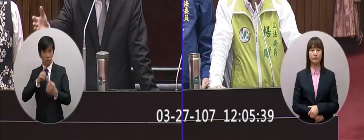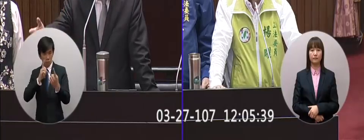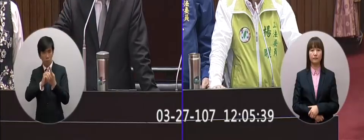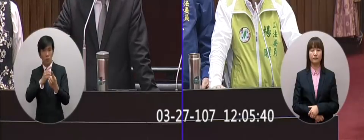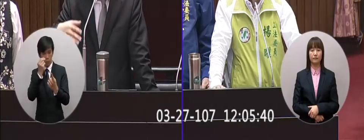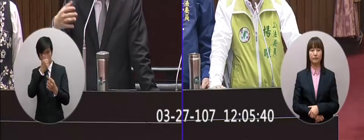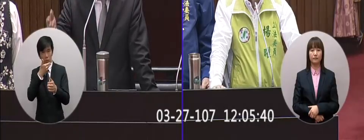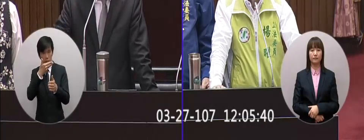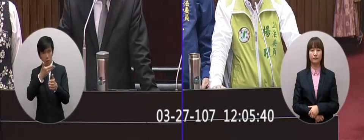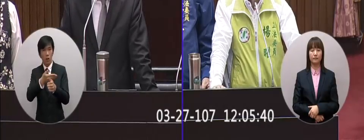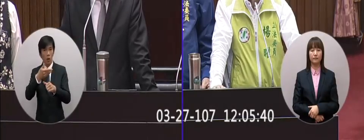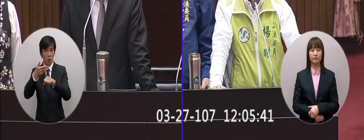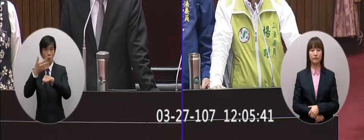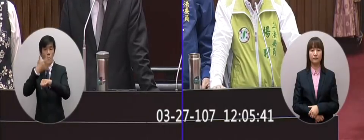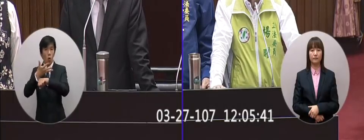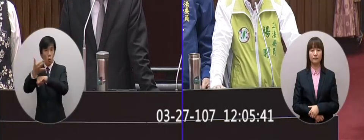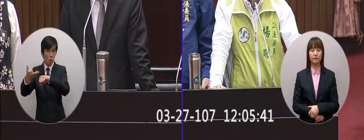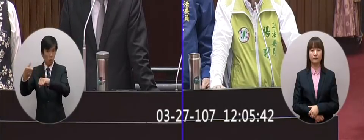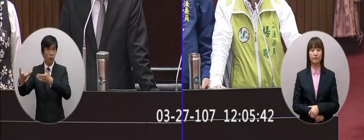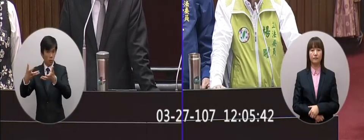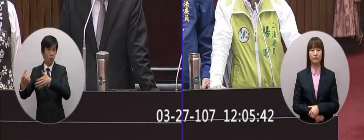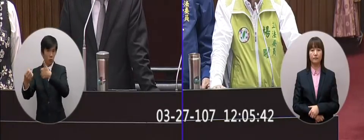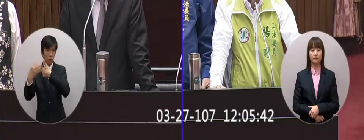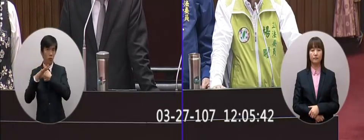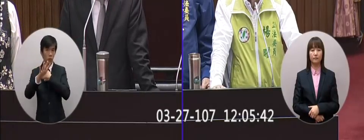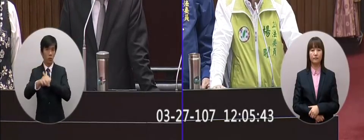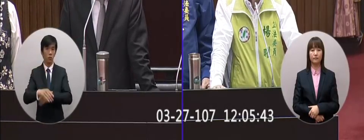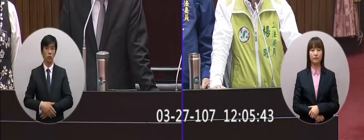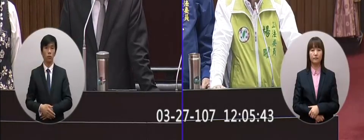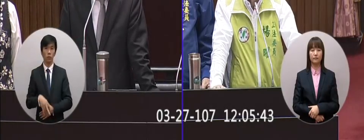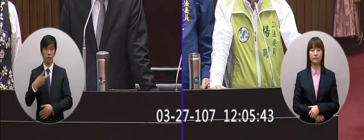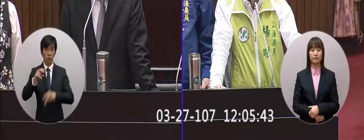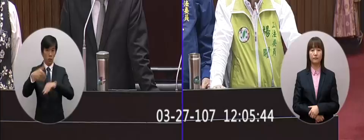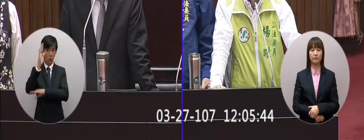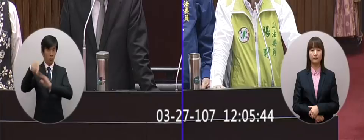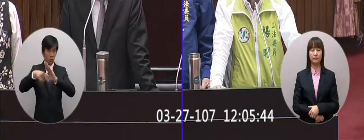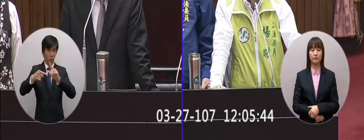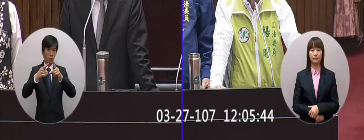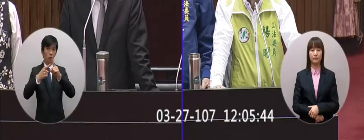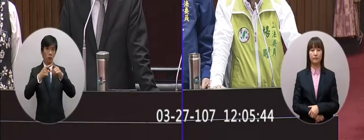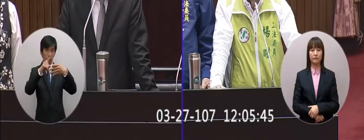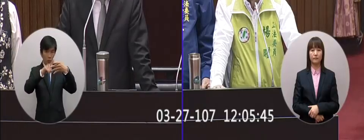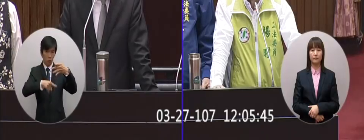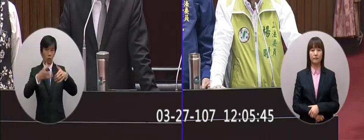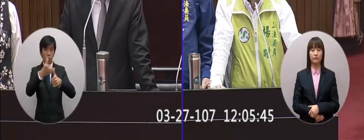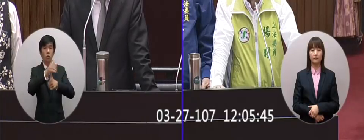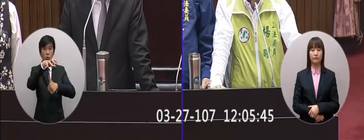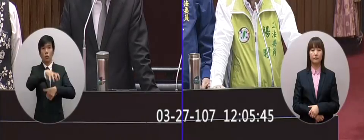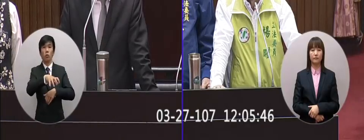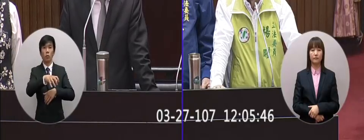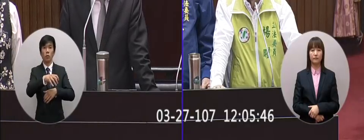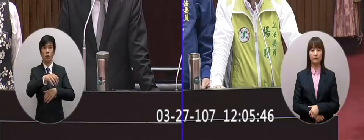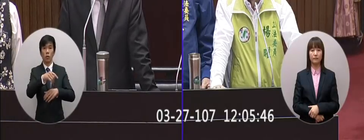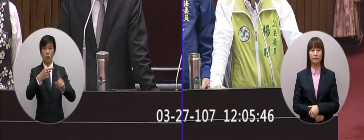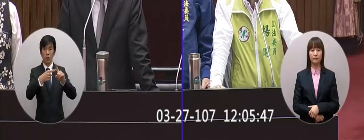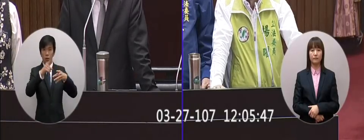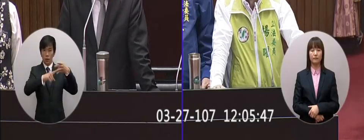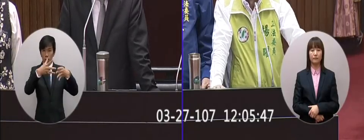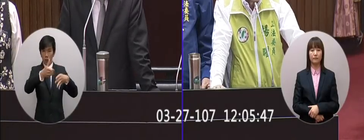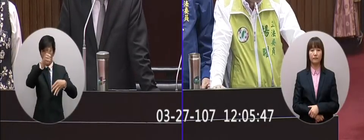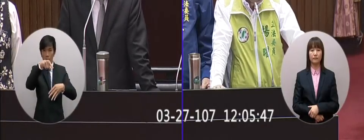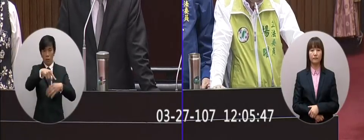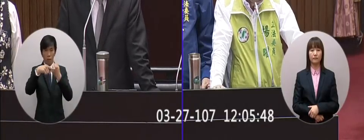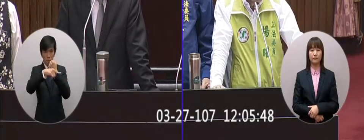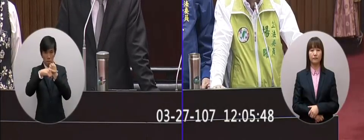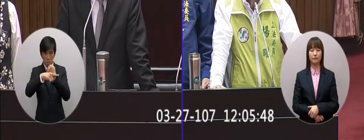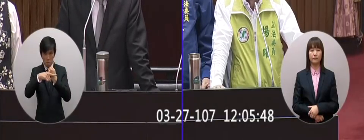别提供了澎湖的一些情况。那经过行政院人事总处司人事长他们